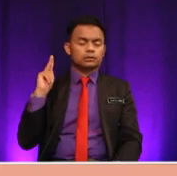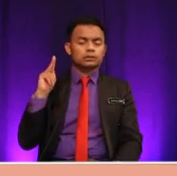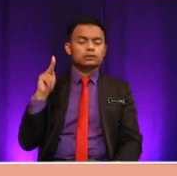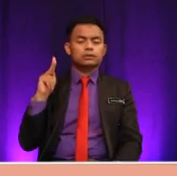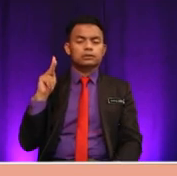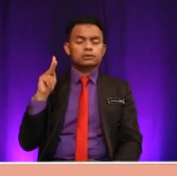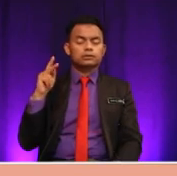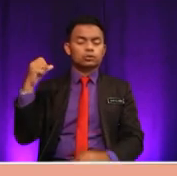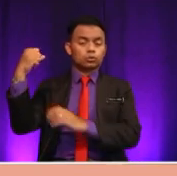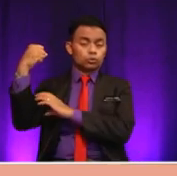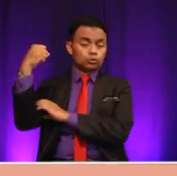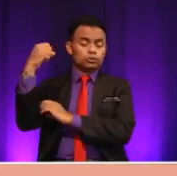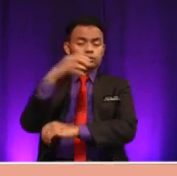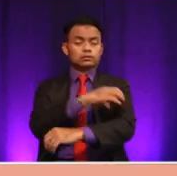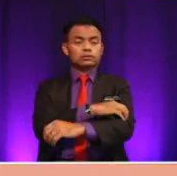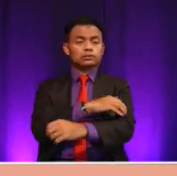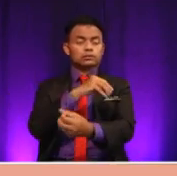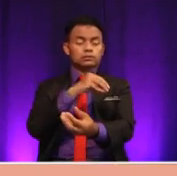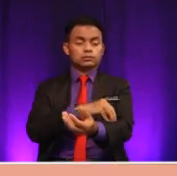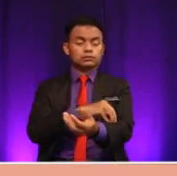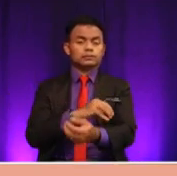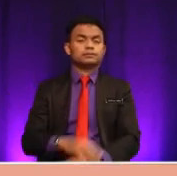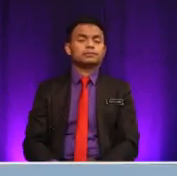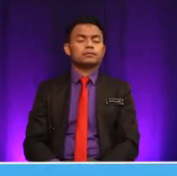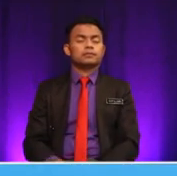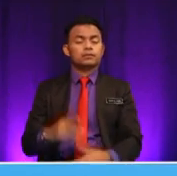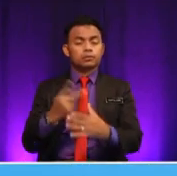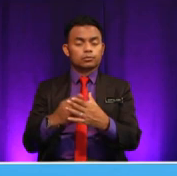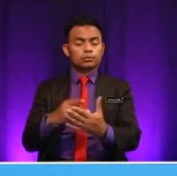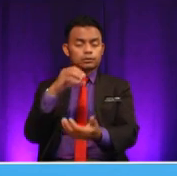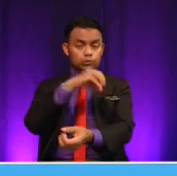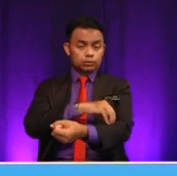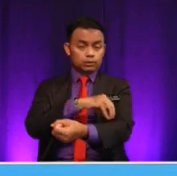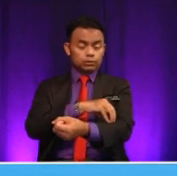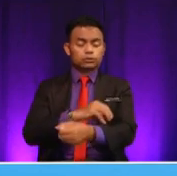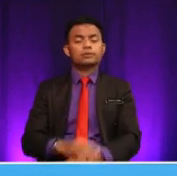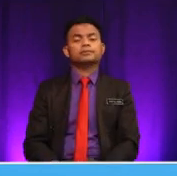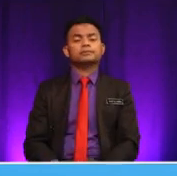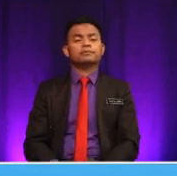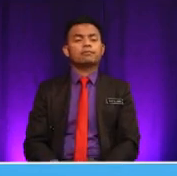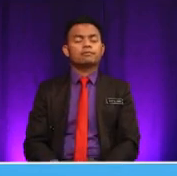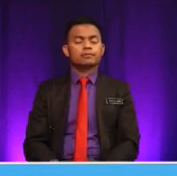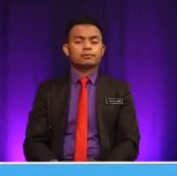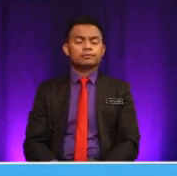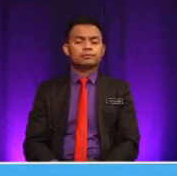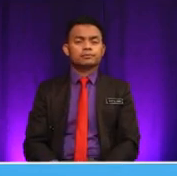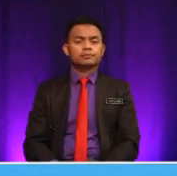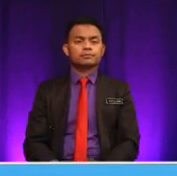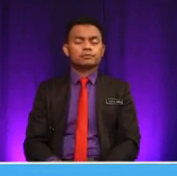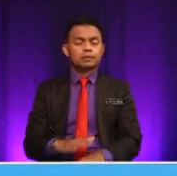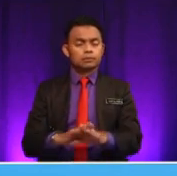otot kita tengok Sorry untuk Komponen kekuatan otot adalah ujian kekuatan genggaman tangan Oke